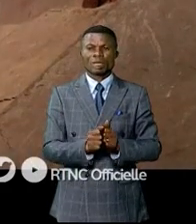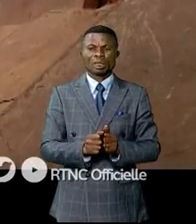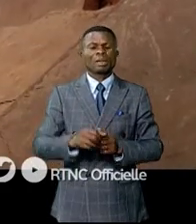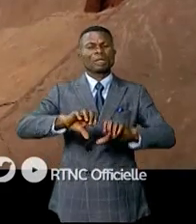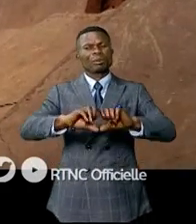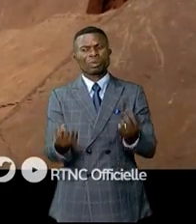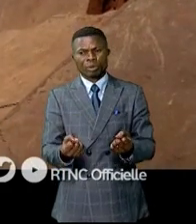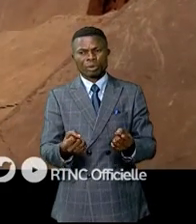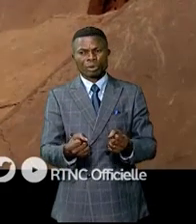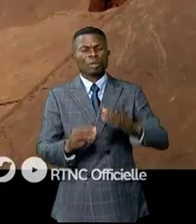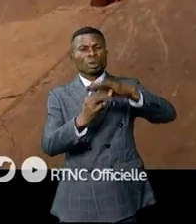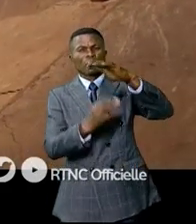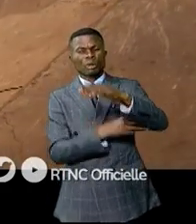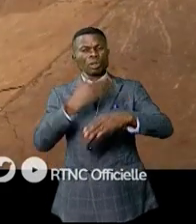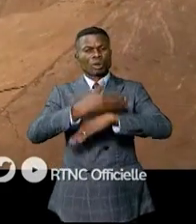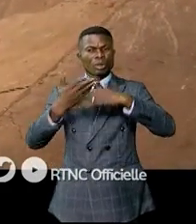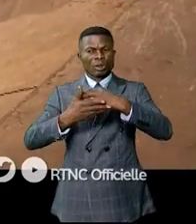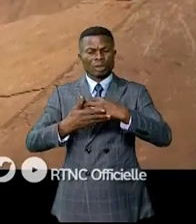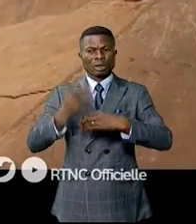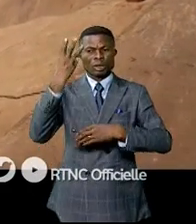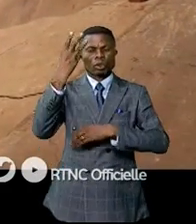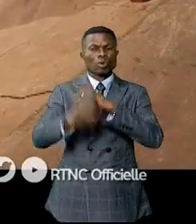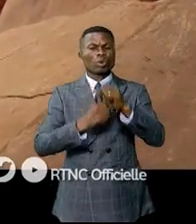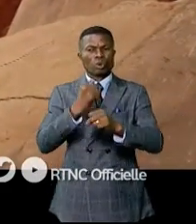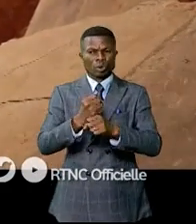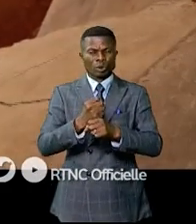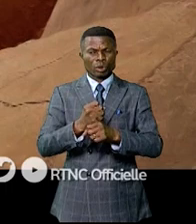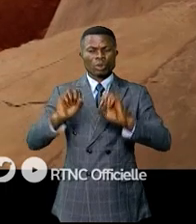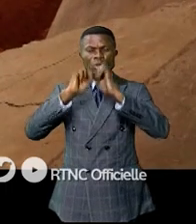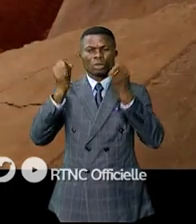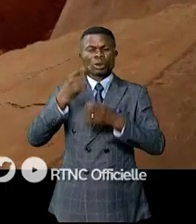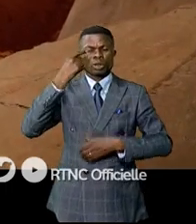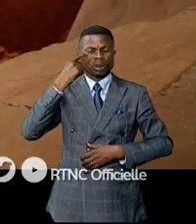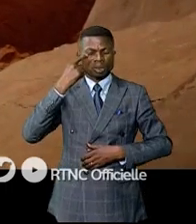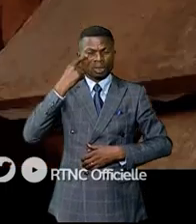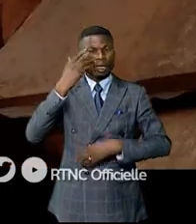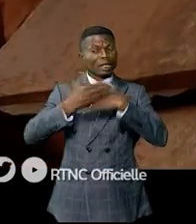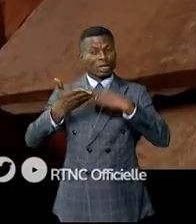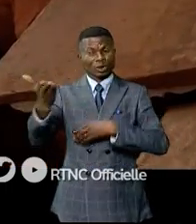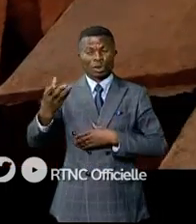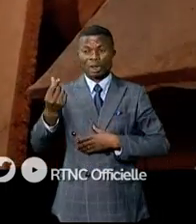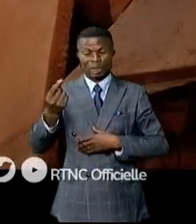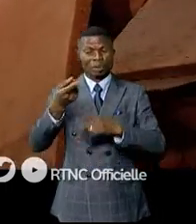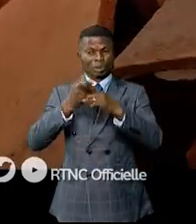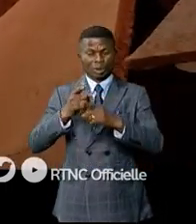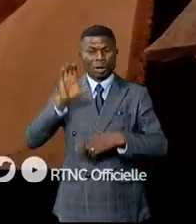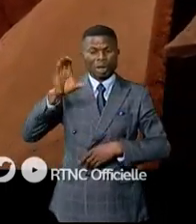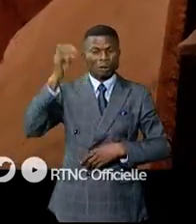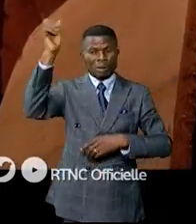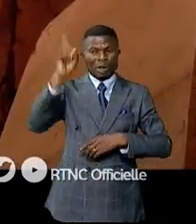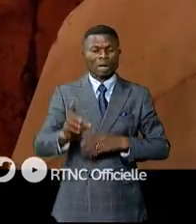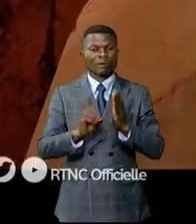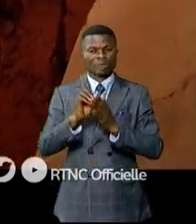dégradation d'un dalo construit pourtant il y a de cela 3 ans par l'entreprise chinoise Sinohydro sur financement de la Banque africaine